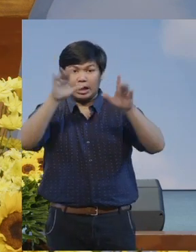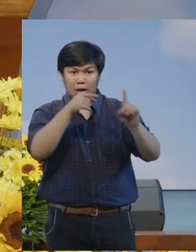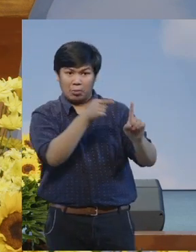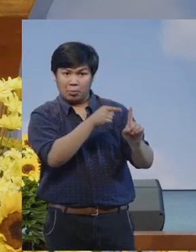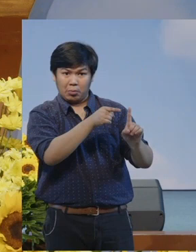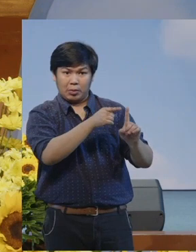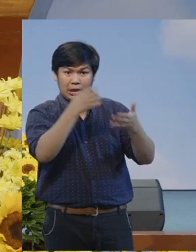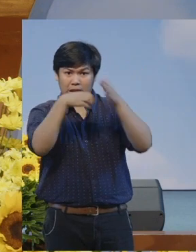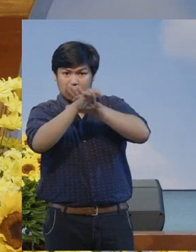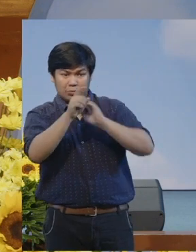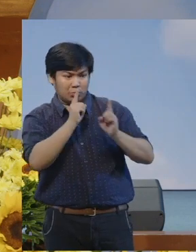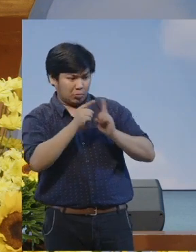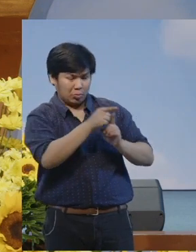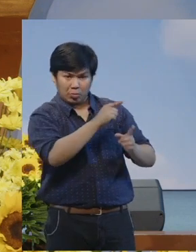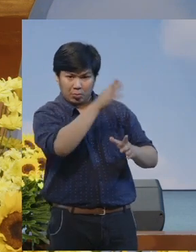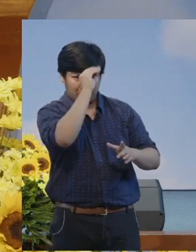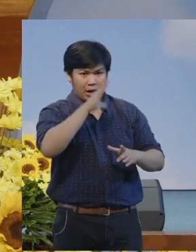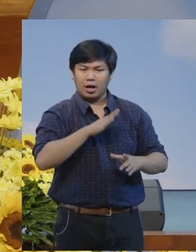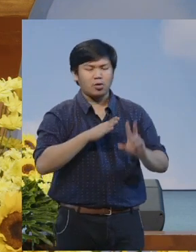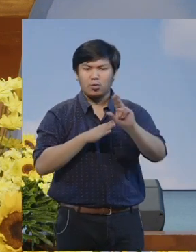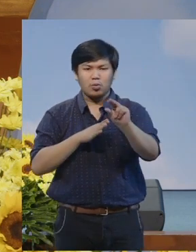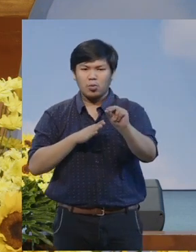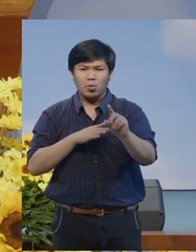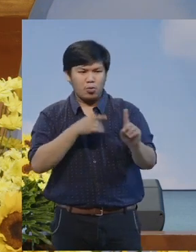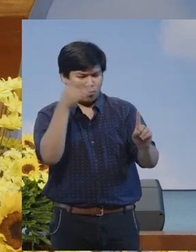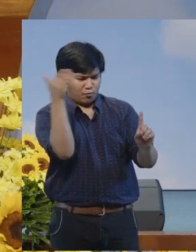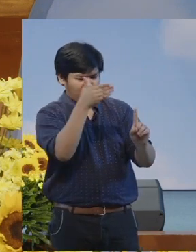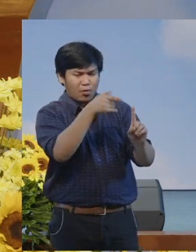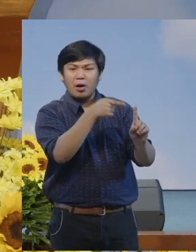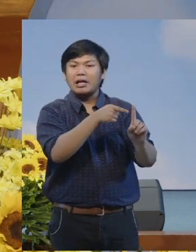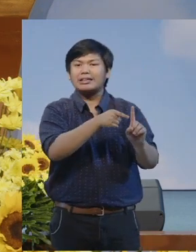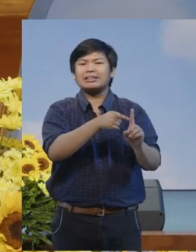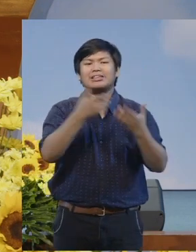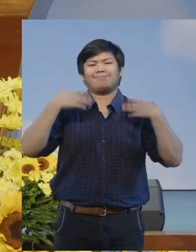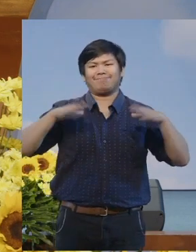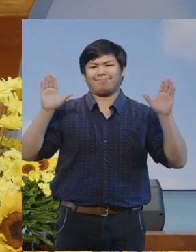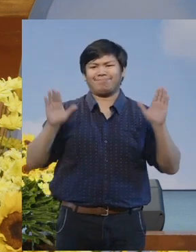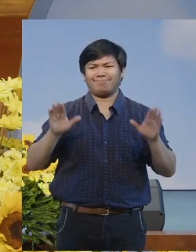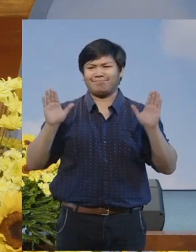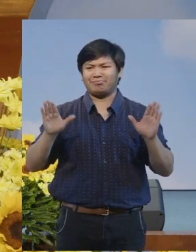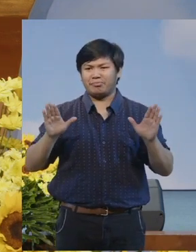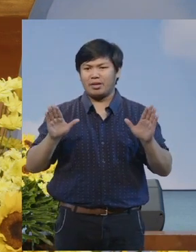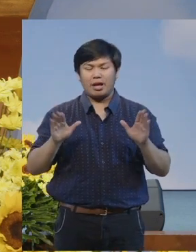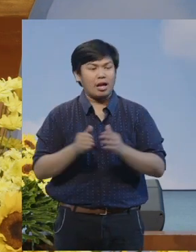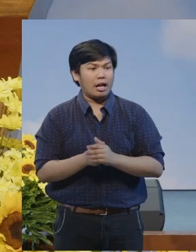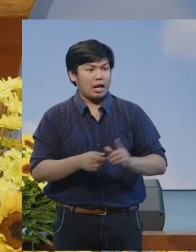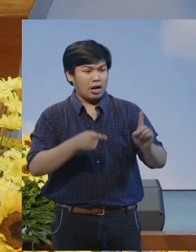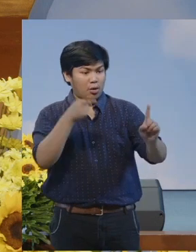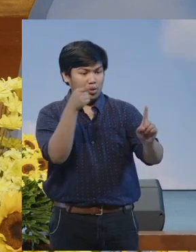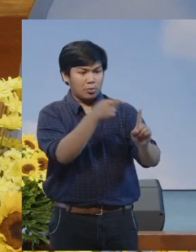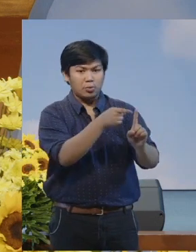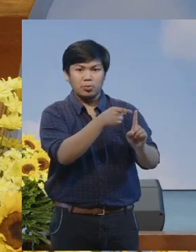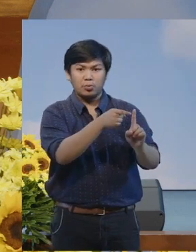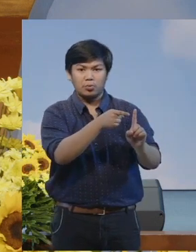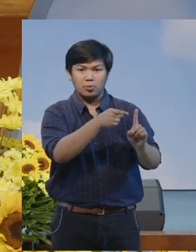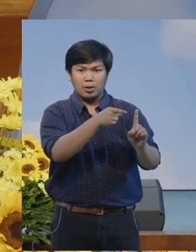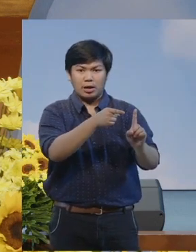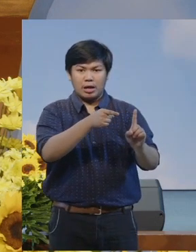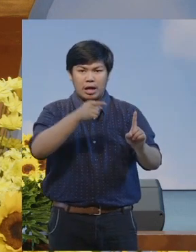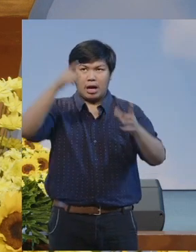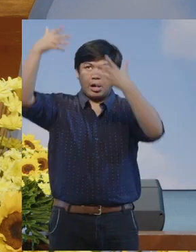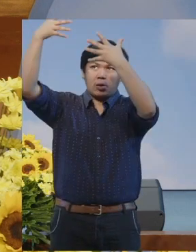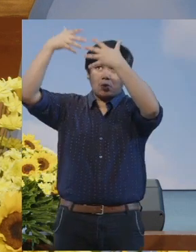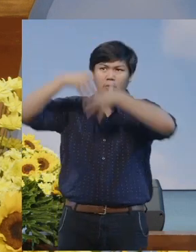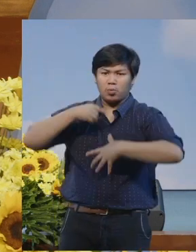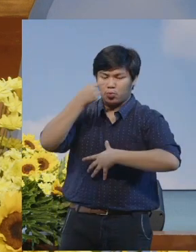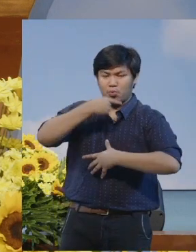itong kausap niya o tinutukoy niya. Hindi na sa King of Tyre, kundi yung kapangyarihan nasa likod niya.